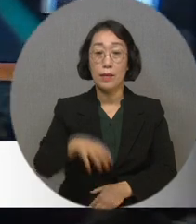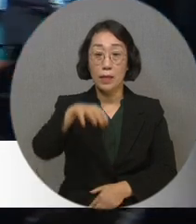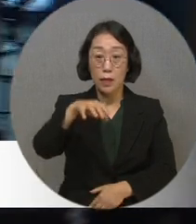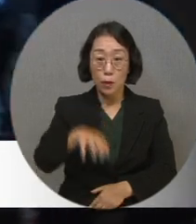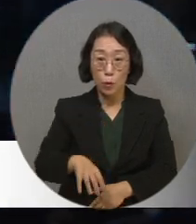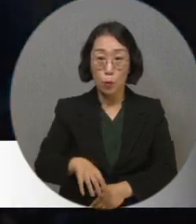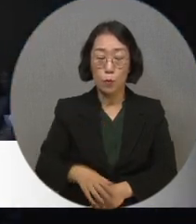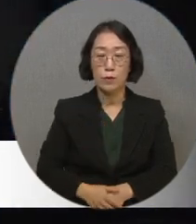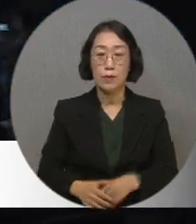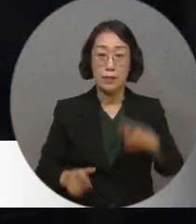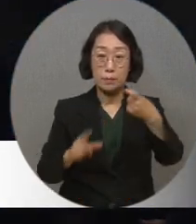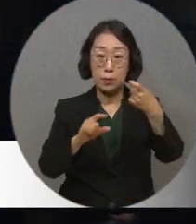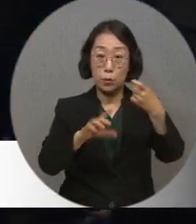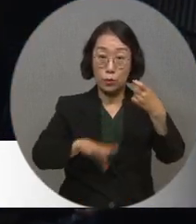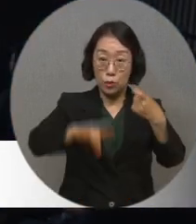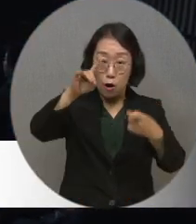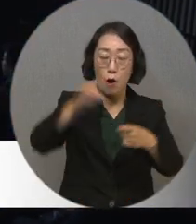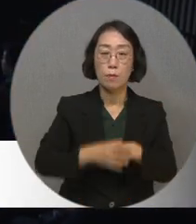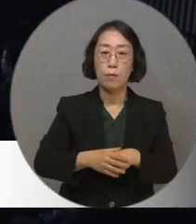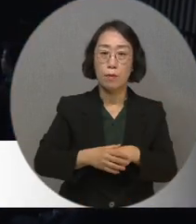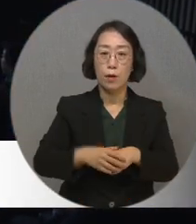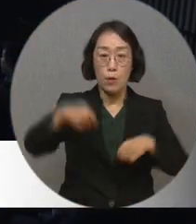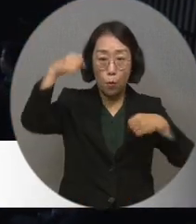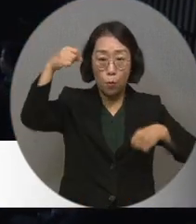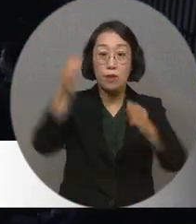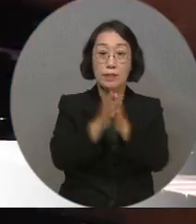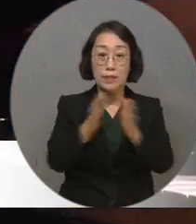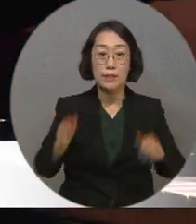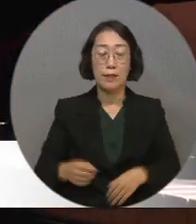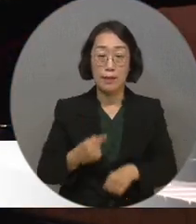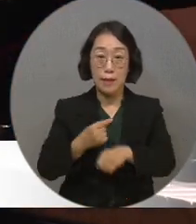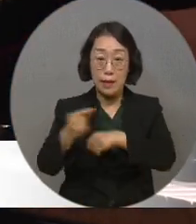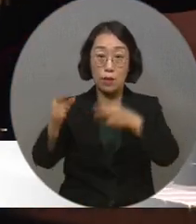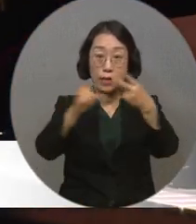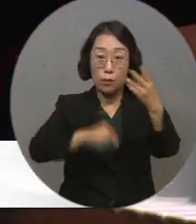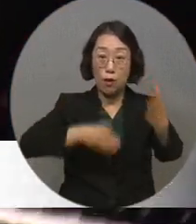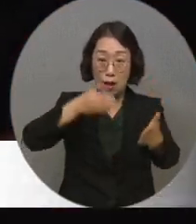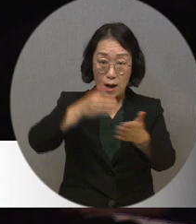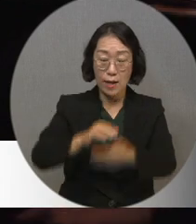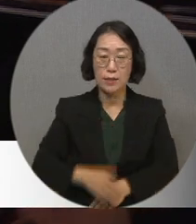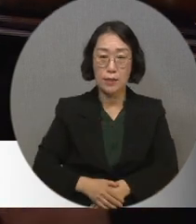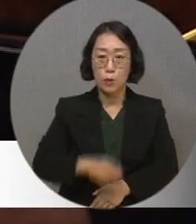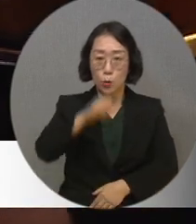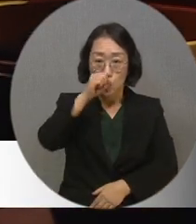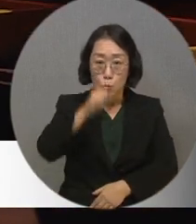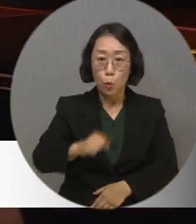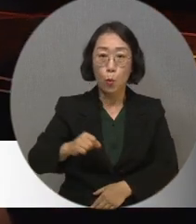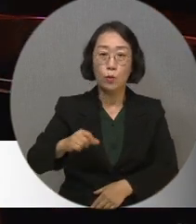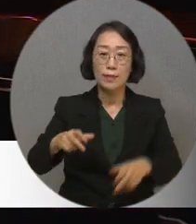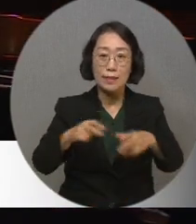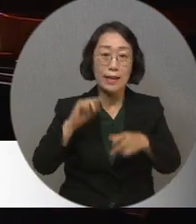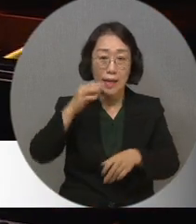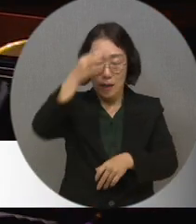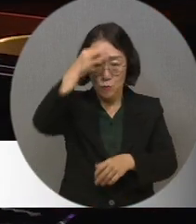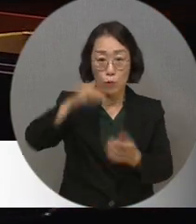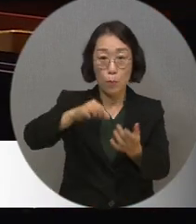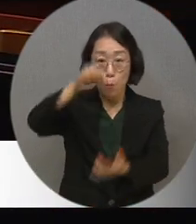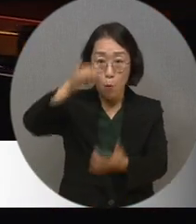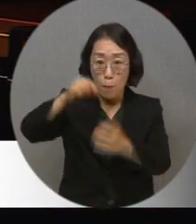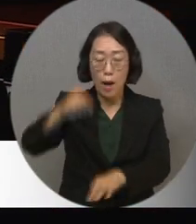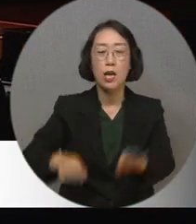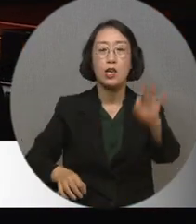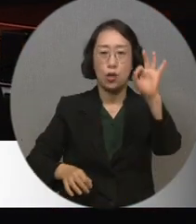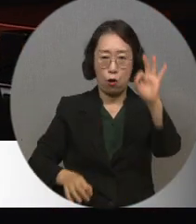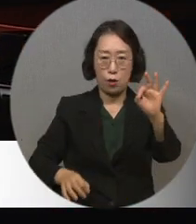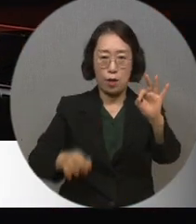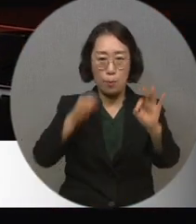모두예술극장에서는 이달 초 시범공연을 시작으로 내년 2월까지 국내외 장애예술 우수작품, 창작, 기획작품 등 10개